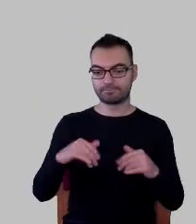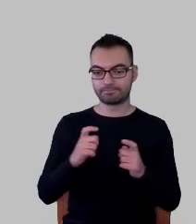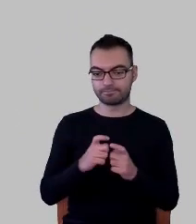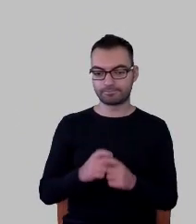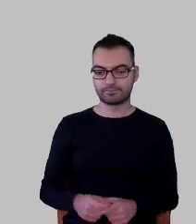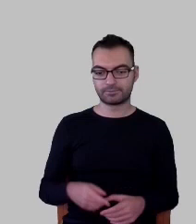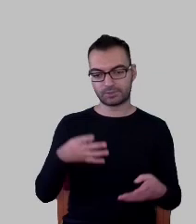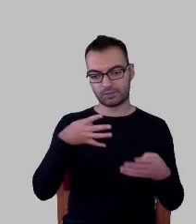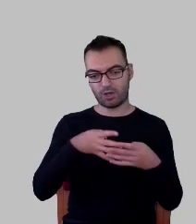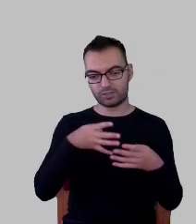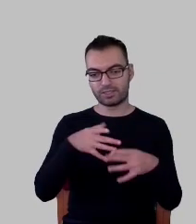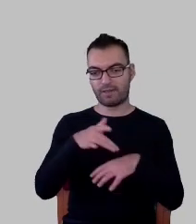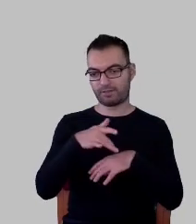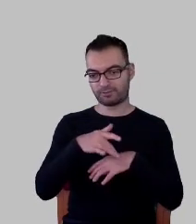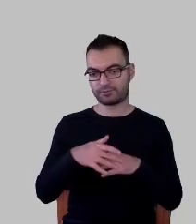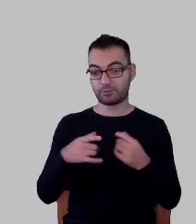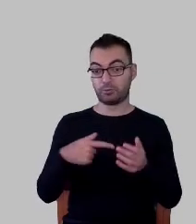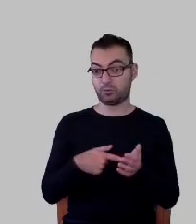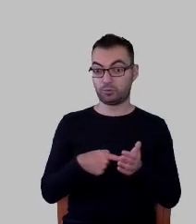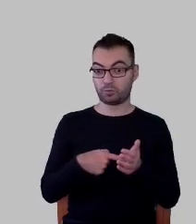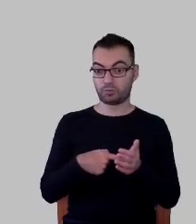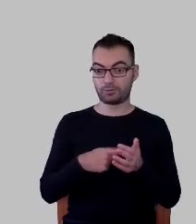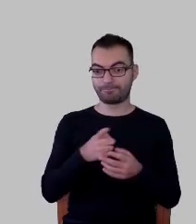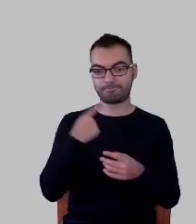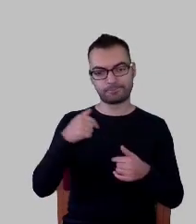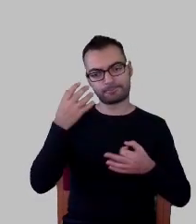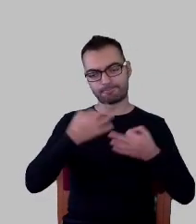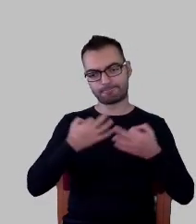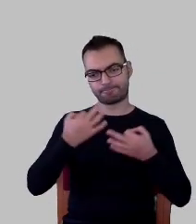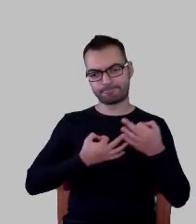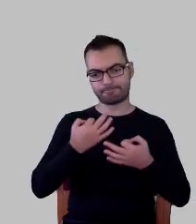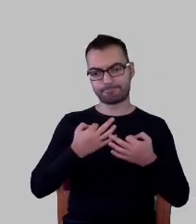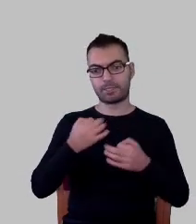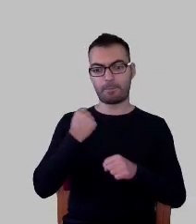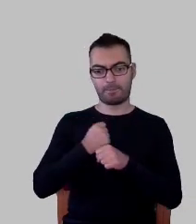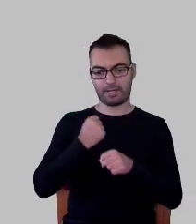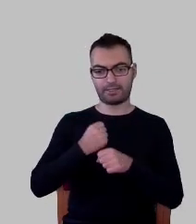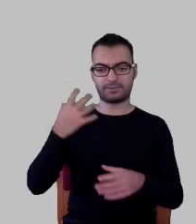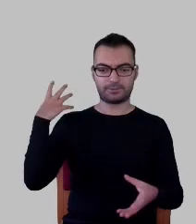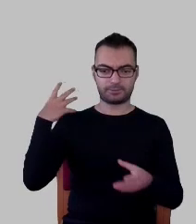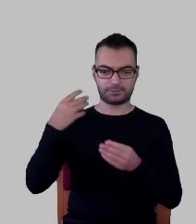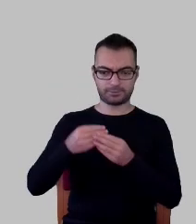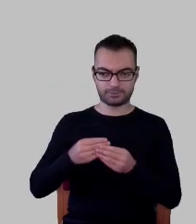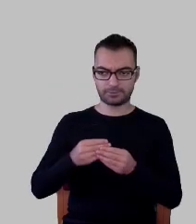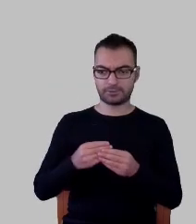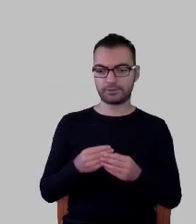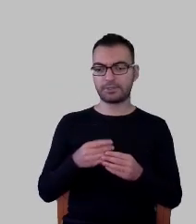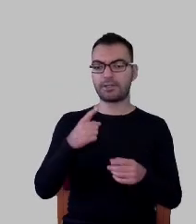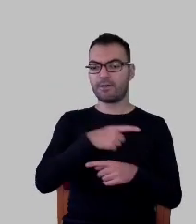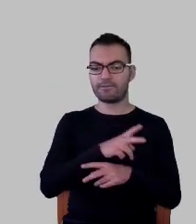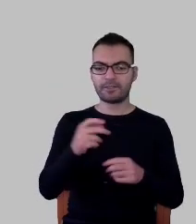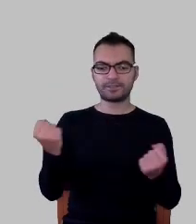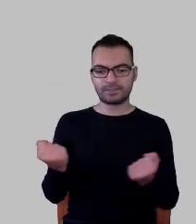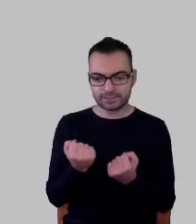to ocena efektywności. To jest właśnie ten moment, kiedy trzeba się zastanowić nad tym, czy te działania, ten cały wysiłek, jaki podejmują